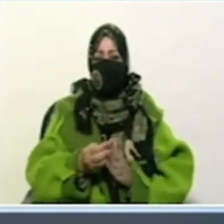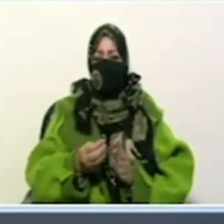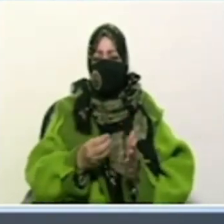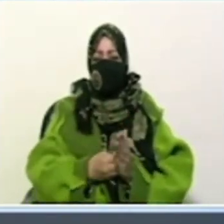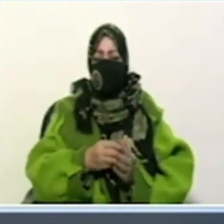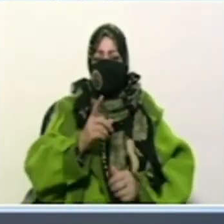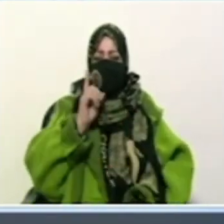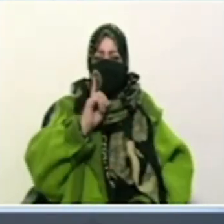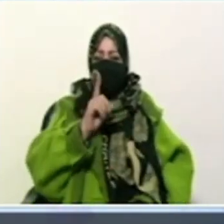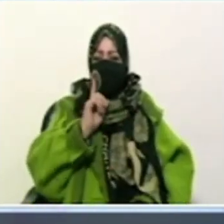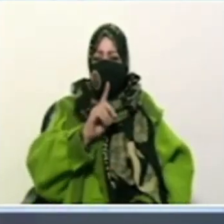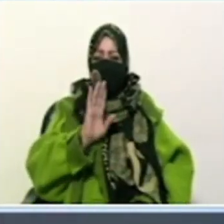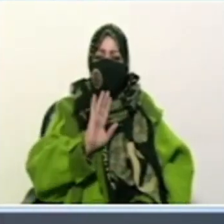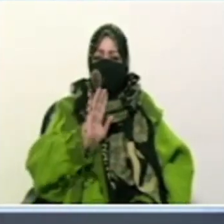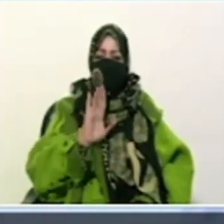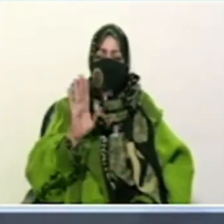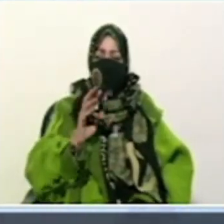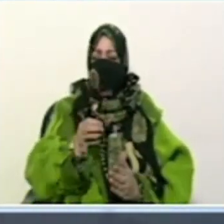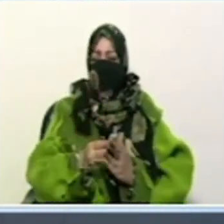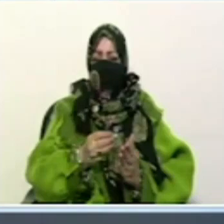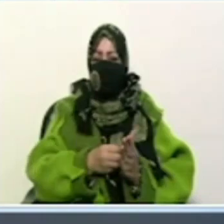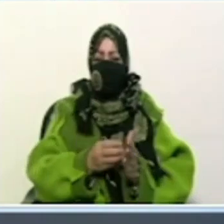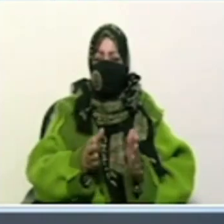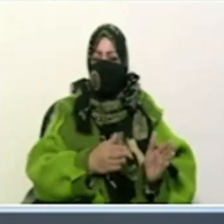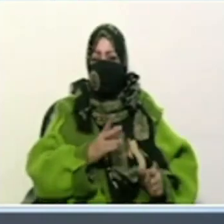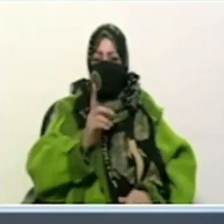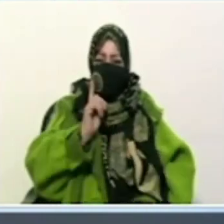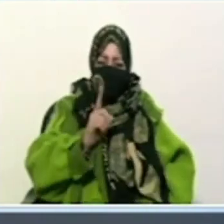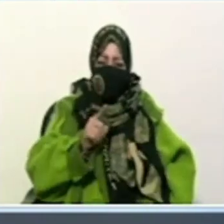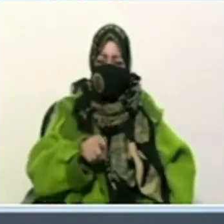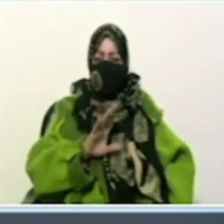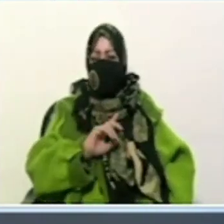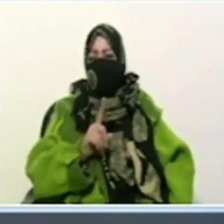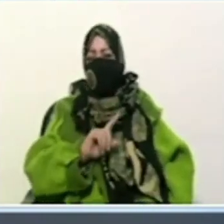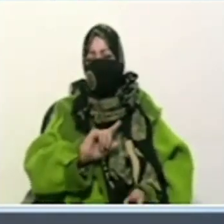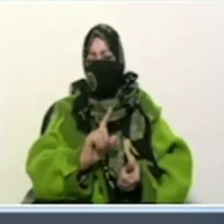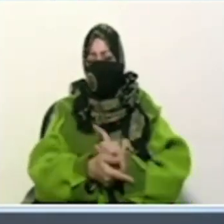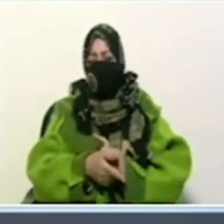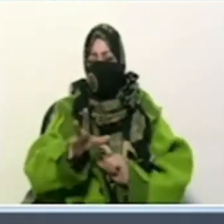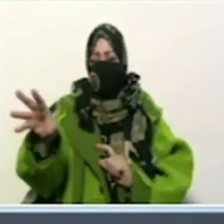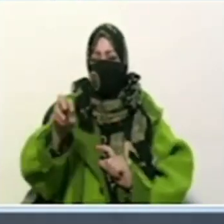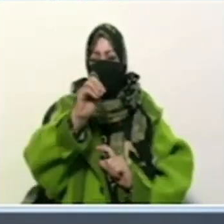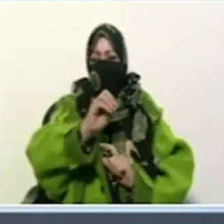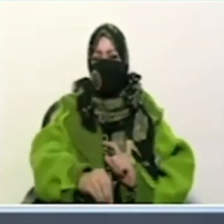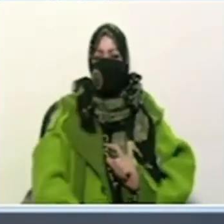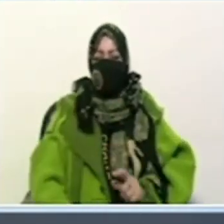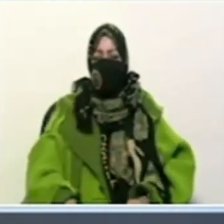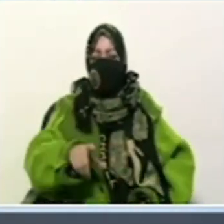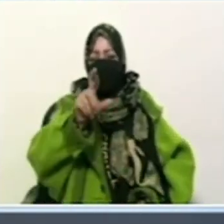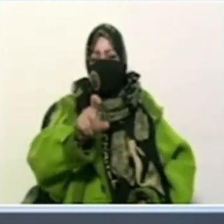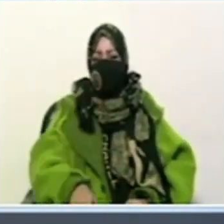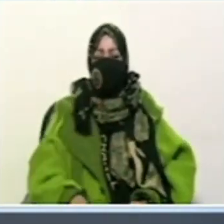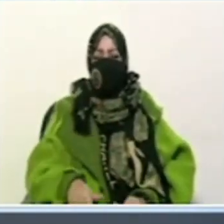الأولى، لكن مع صحة صلاة هذا الشخص يصلى بالناس الظاهر صحة الصلاة، والله أعلم.